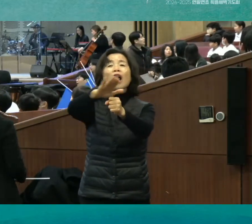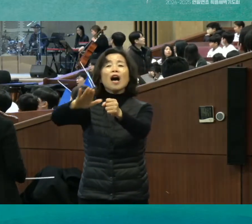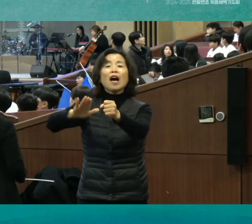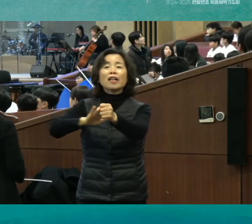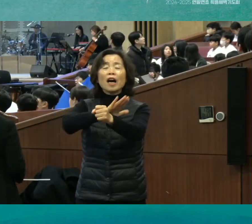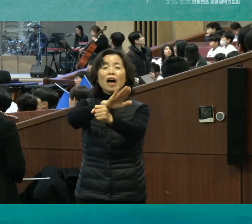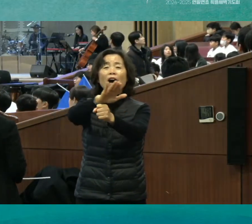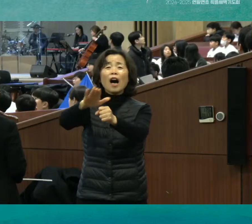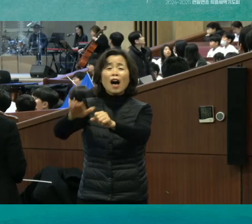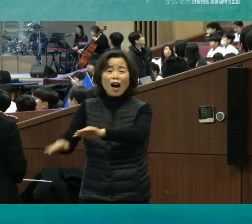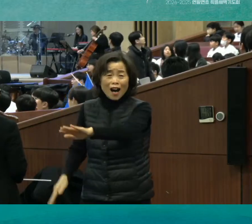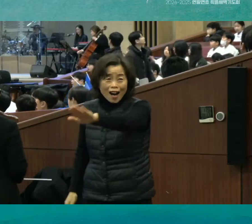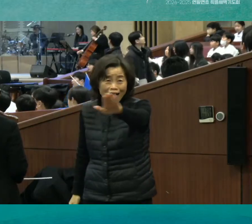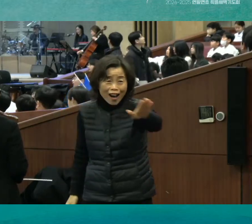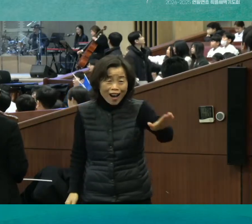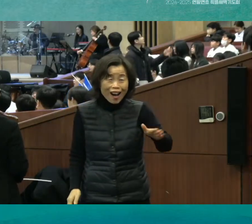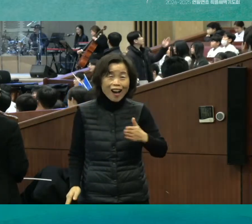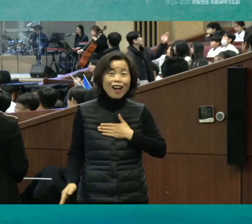사랑